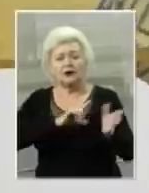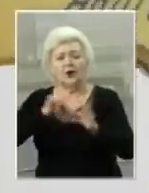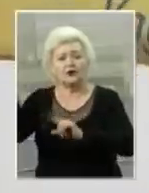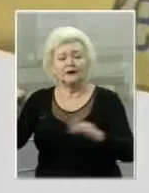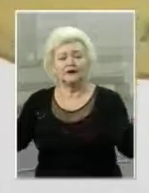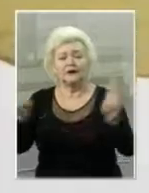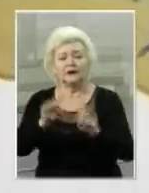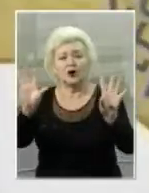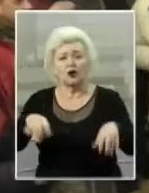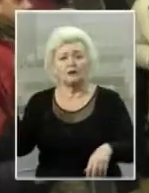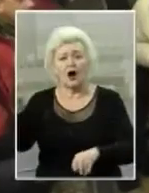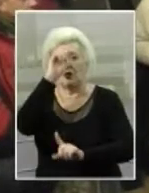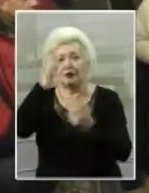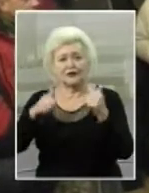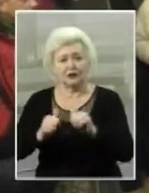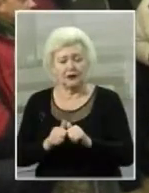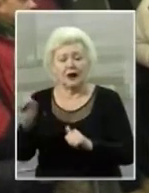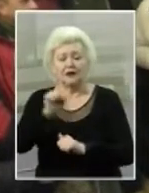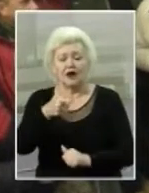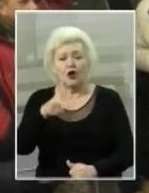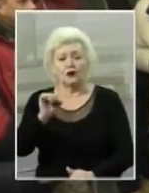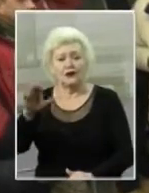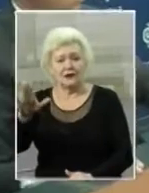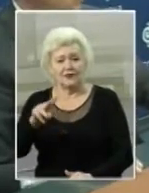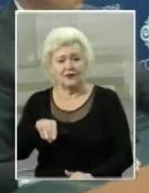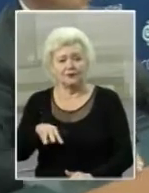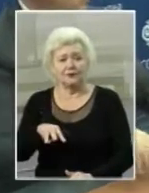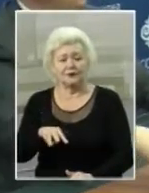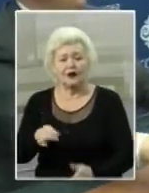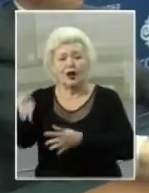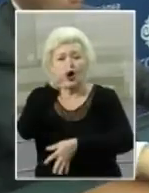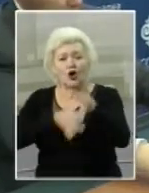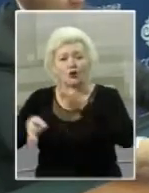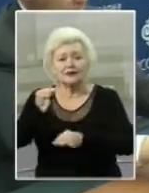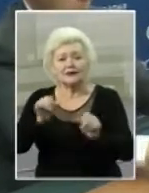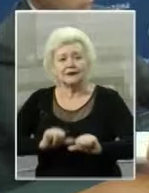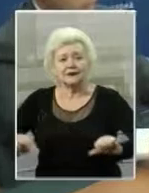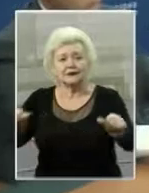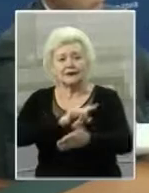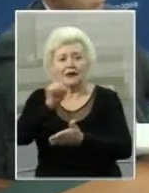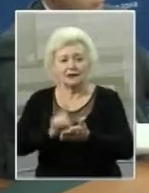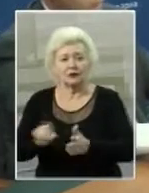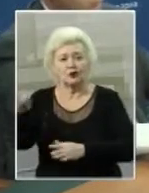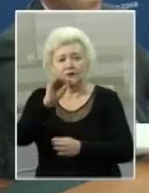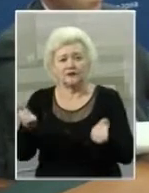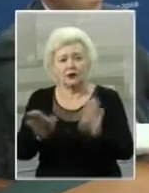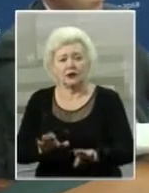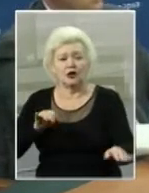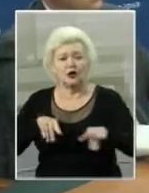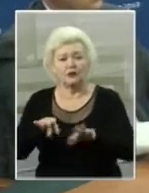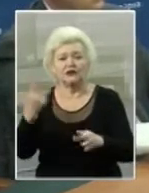на зустріч з головою облдержадміністрації Андрієм Гордєєвим. Обсудили з комітетами налогового і всього остального і прийшли по